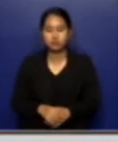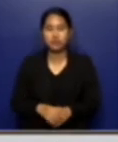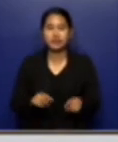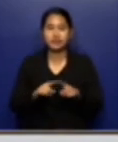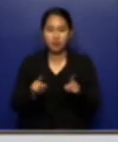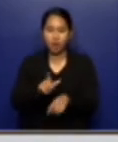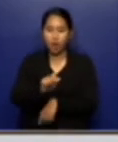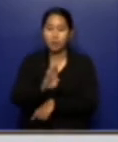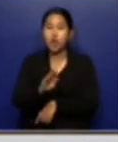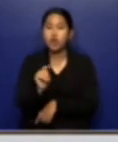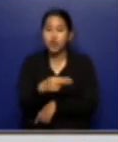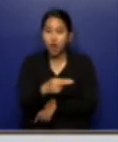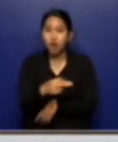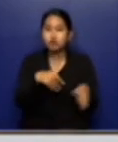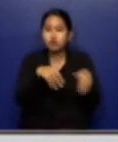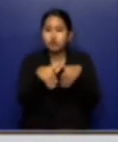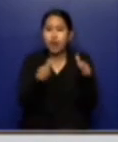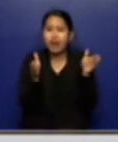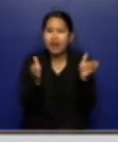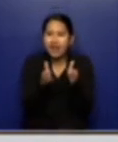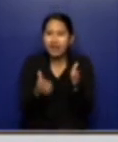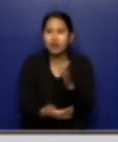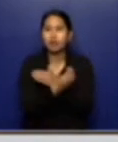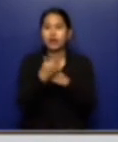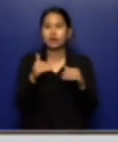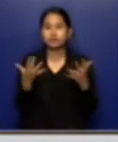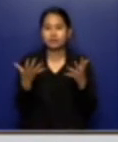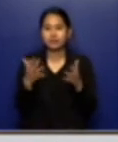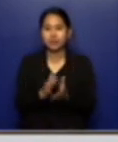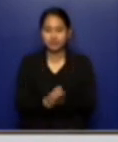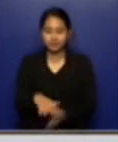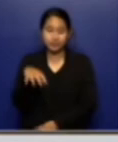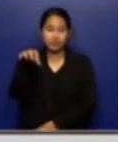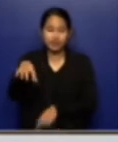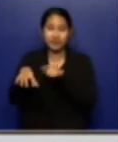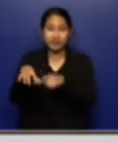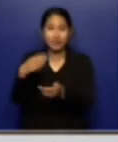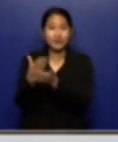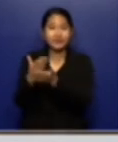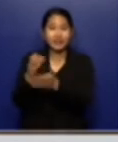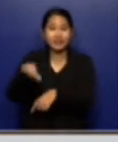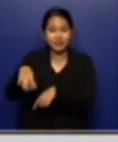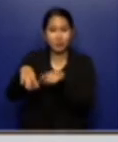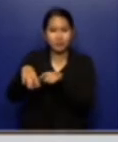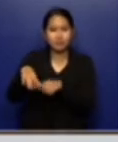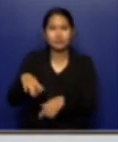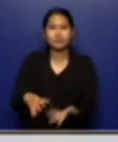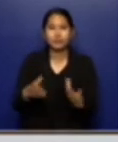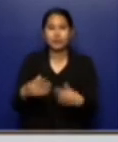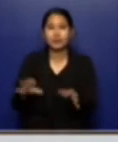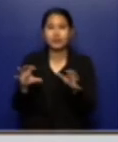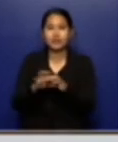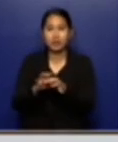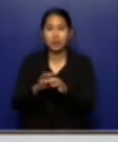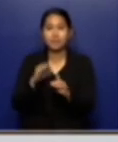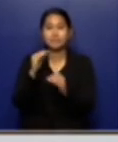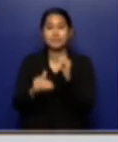องถิ่นเล็กๆนี่ไม่มีโอกาสเลยและสำนักงบประมาณเนี่ยกับงบบูรณาการเนี่ยของพัฒนา